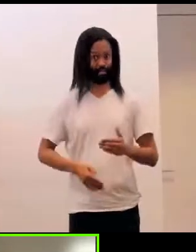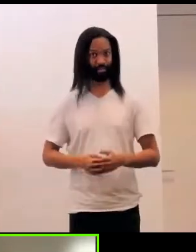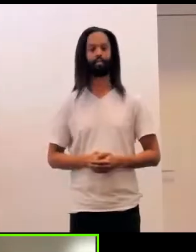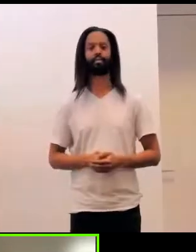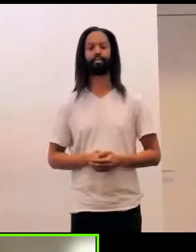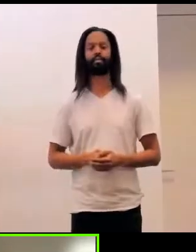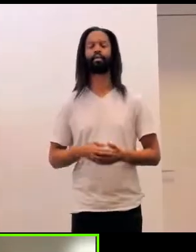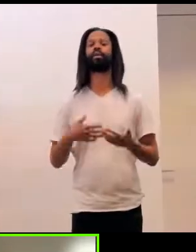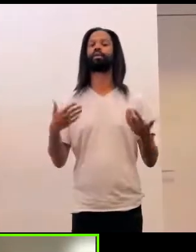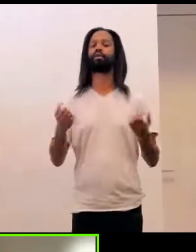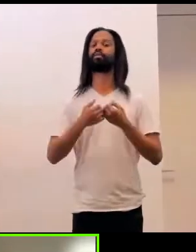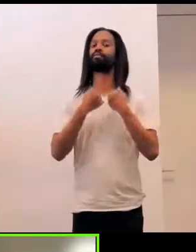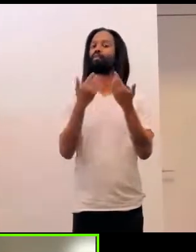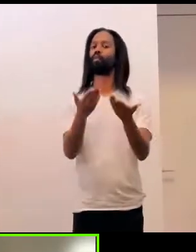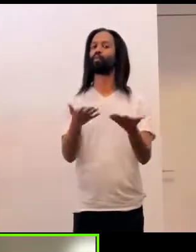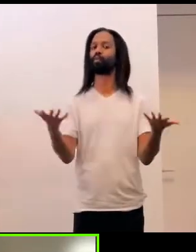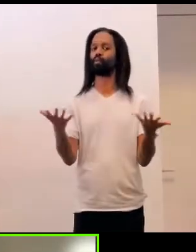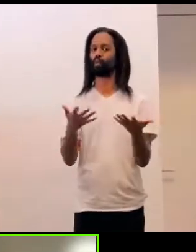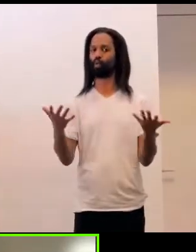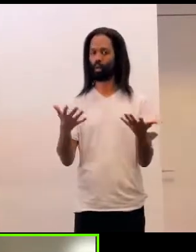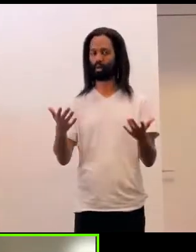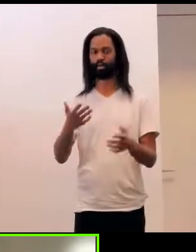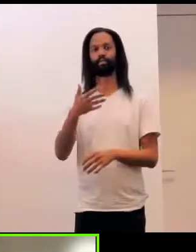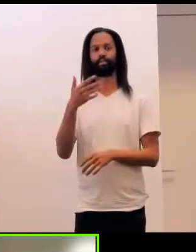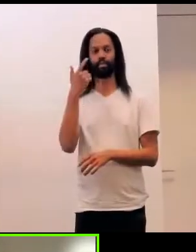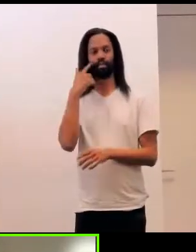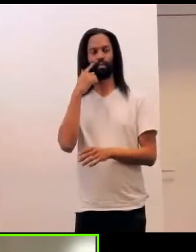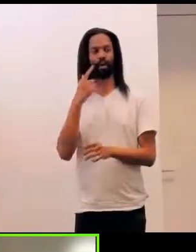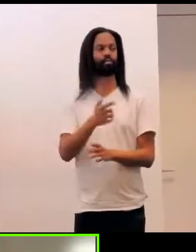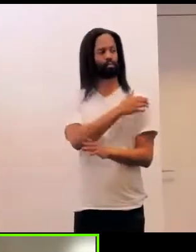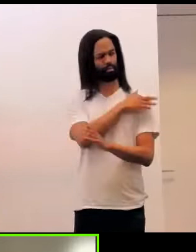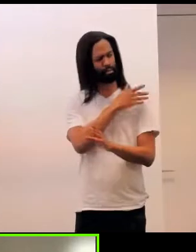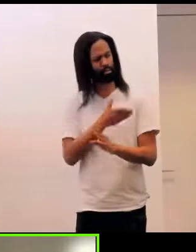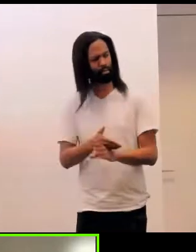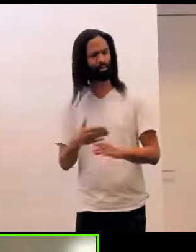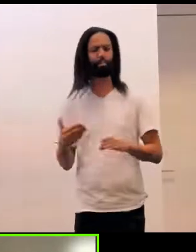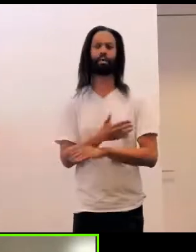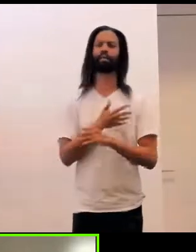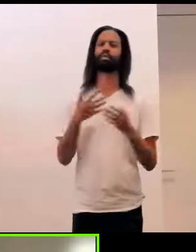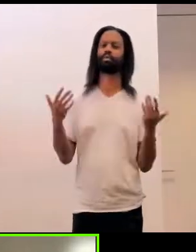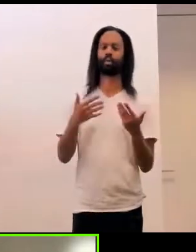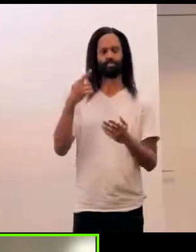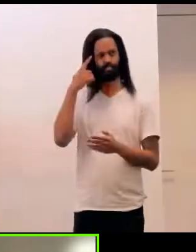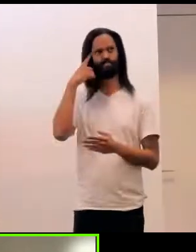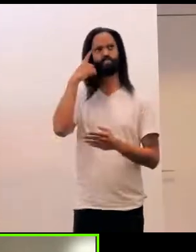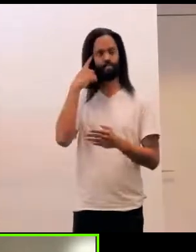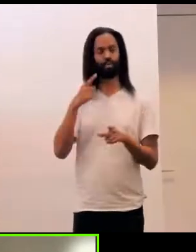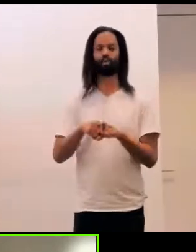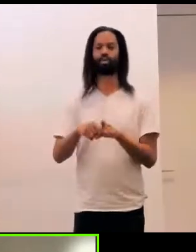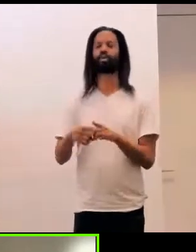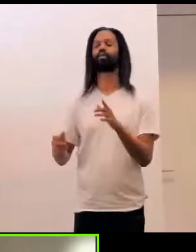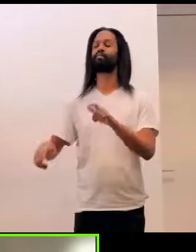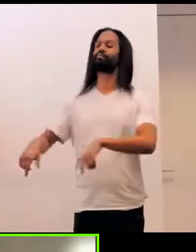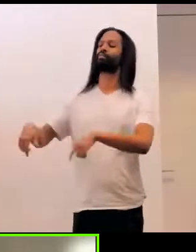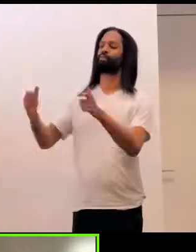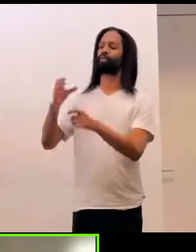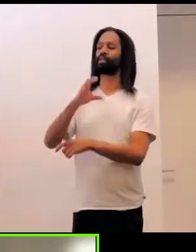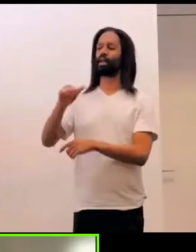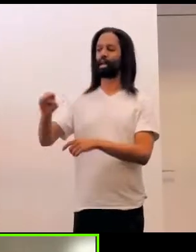de le renouveler en prenant en compte le retour d'expérience de la ville et en intégrant les bâtiments du CCAS, les